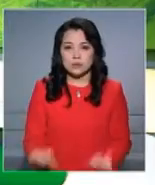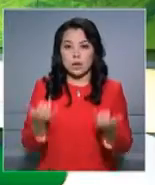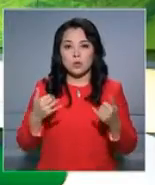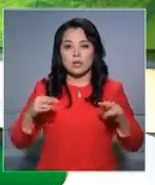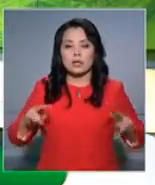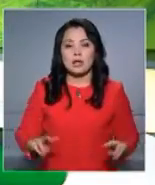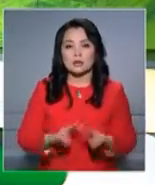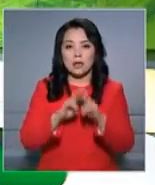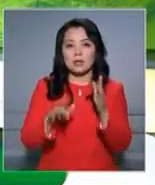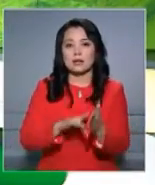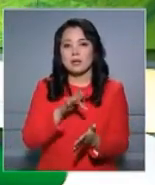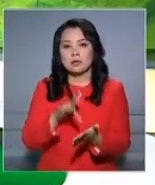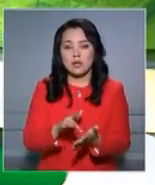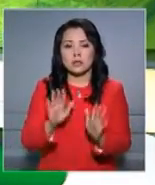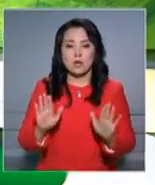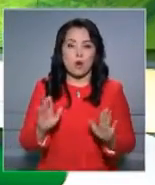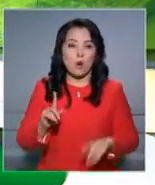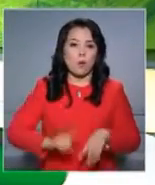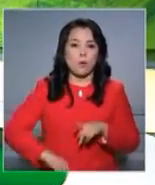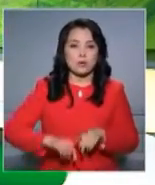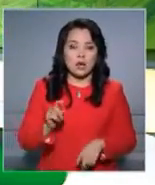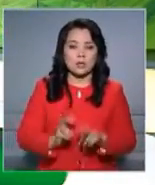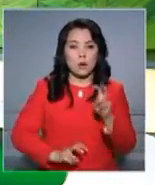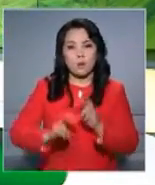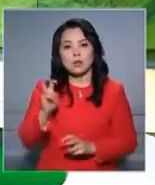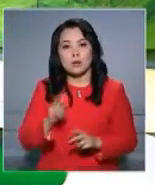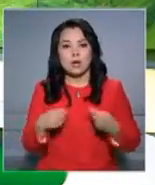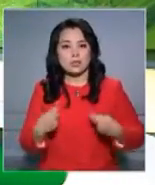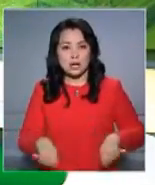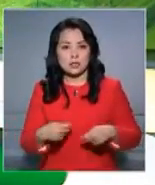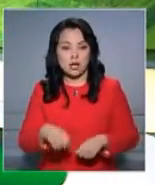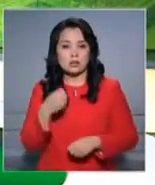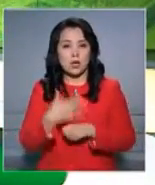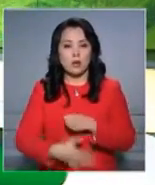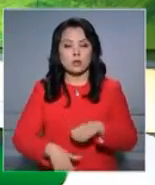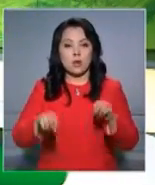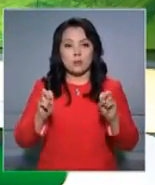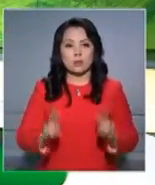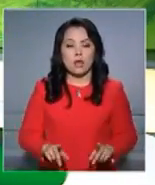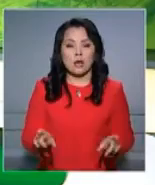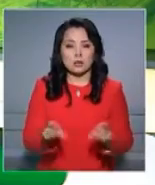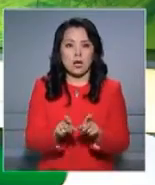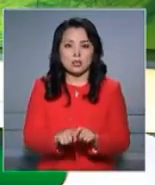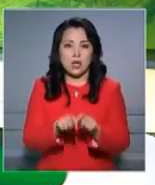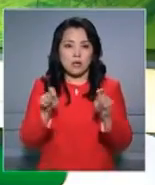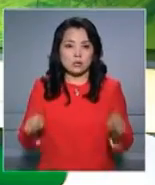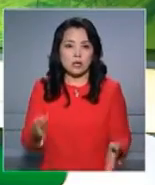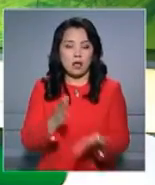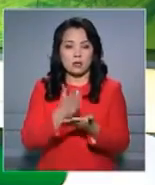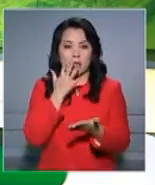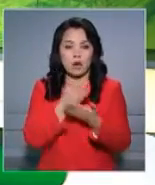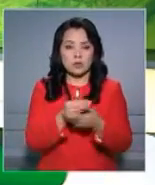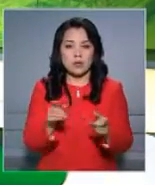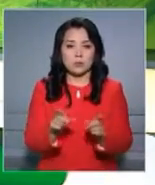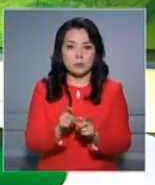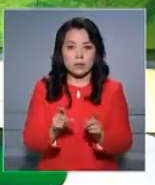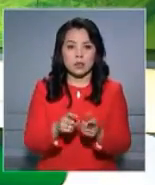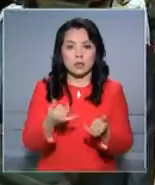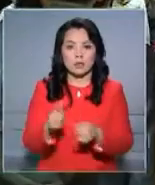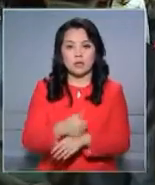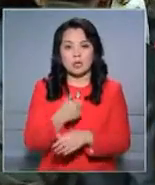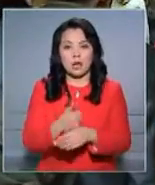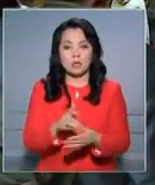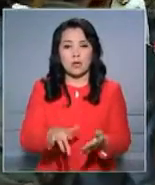Бүгін Елордада тек отандық өнім сатылатын алғашқы сауда орталығы ашылды. Әмбебап дүкенінің ашылу салтанатына қатысқан қала